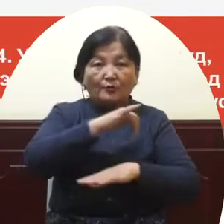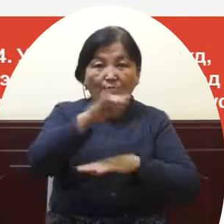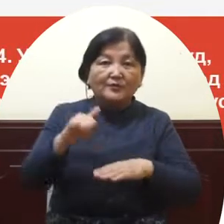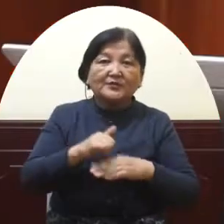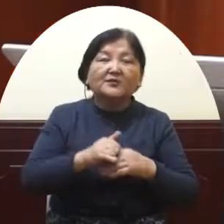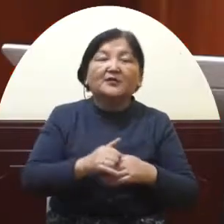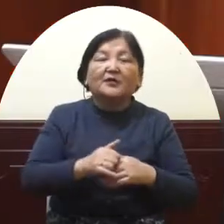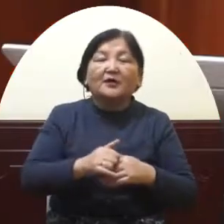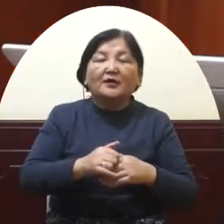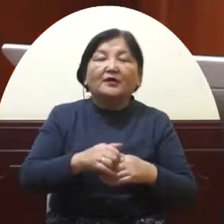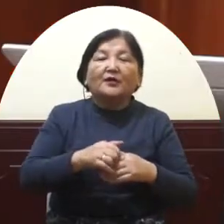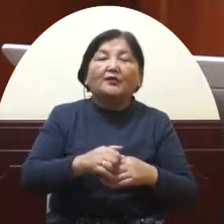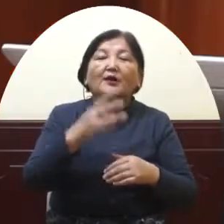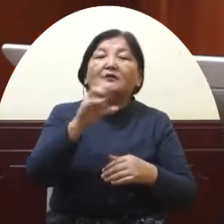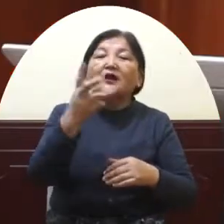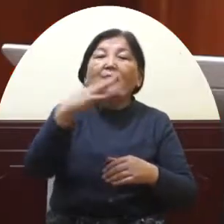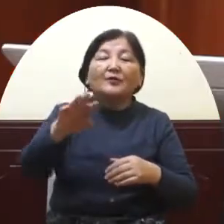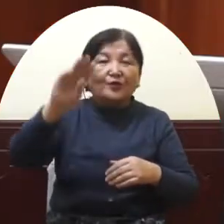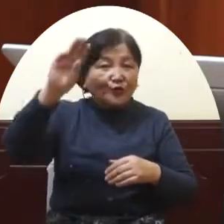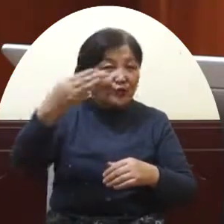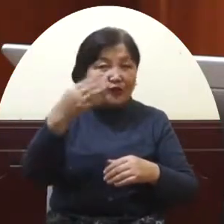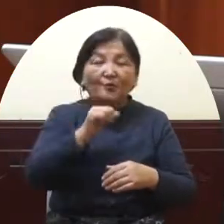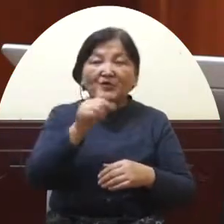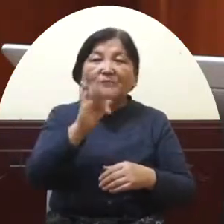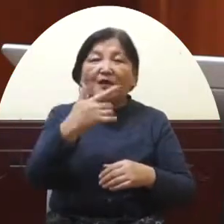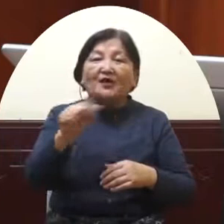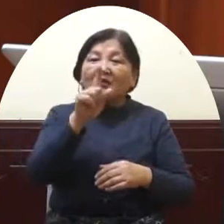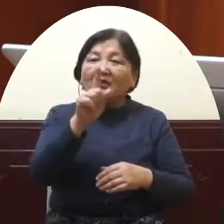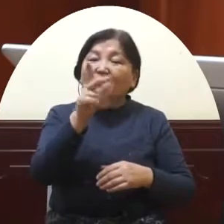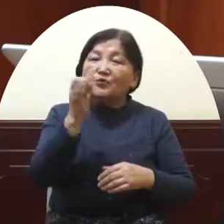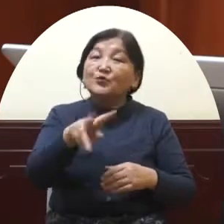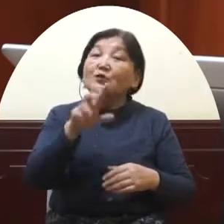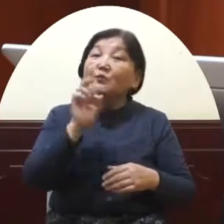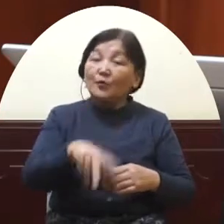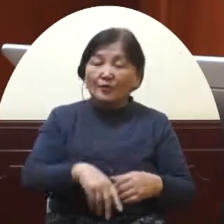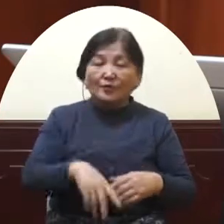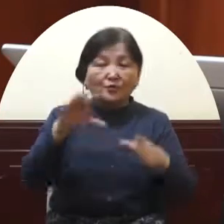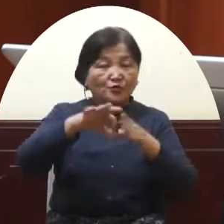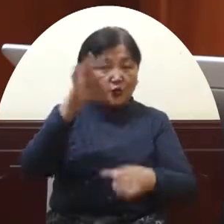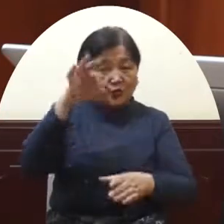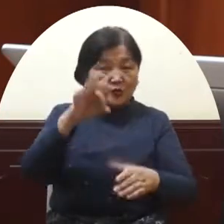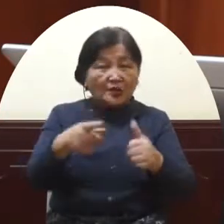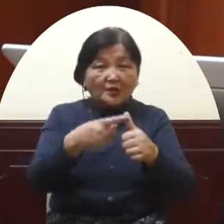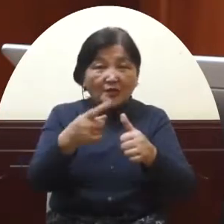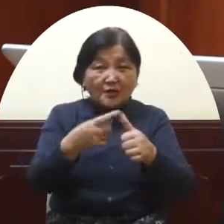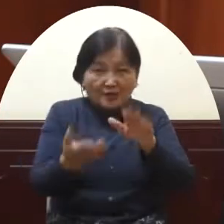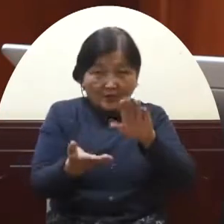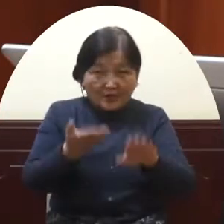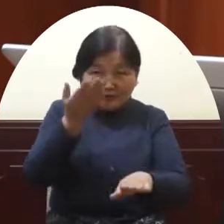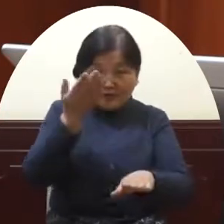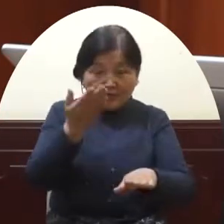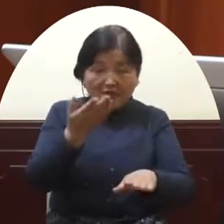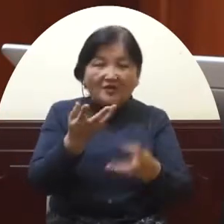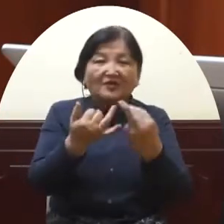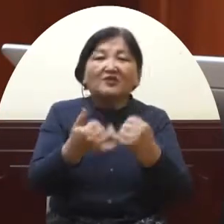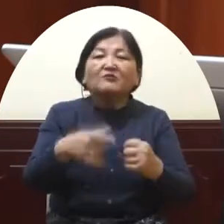хамгийн тодорхойгүй байгаа зүйл бол энэ улс төрийн нам түүнтэй холбоотойгоор сонгуулийн үеийн нэр дэвшигчдийн сонгуулийн зардлын ил тод байдал